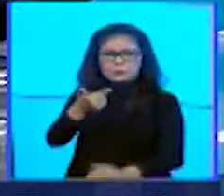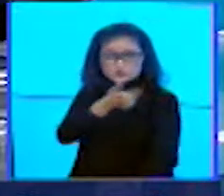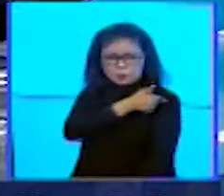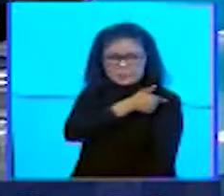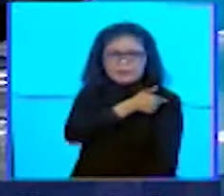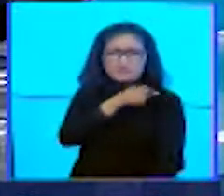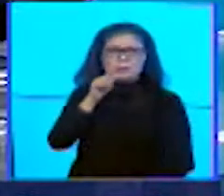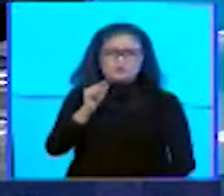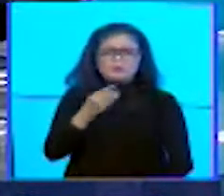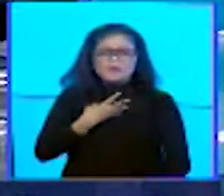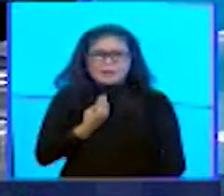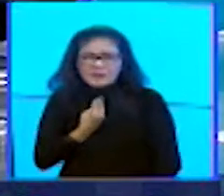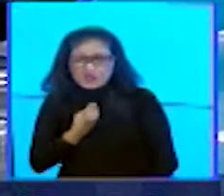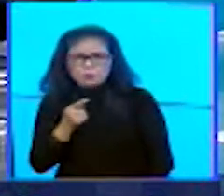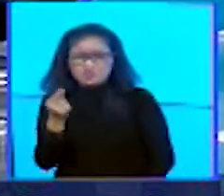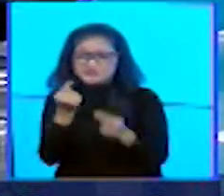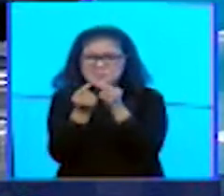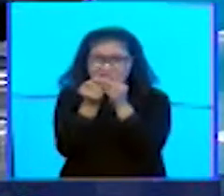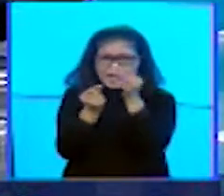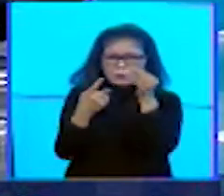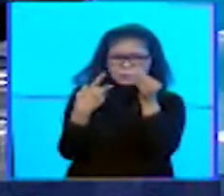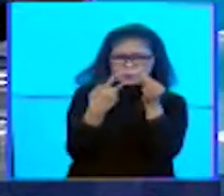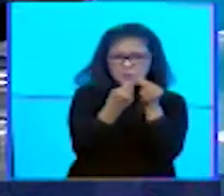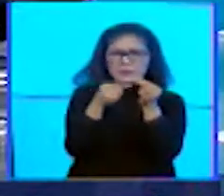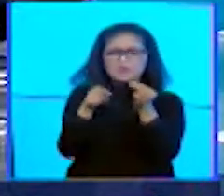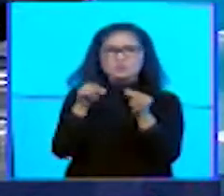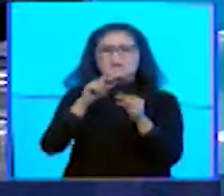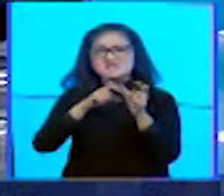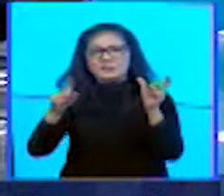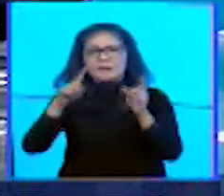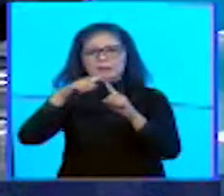takut pada jarum suntik dikenal dengan istilah trypanophobia